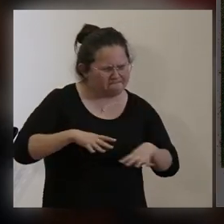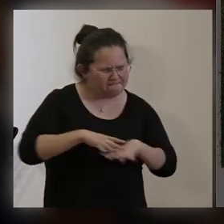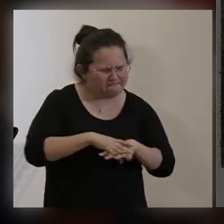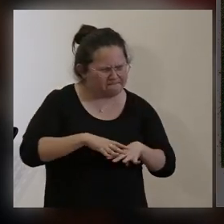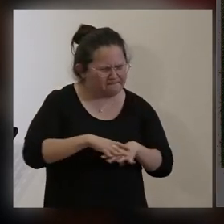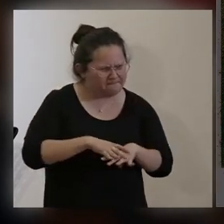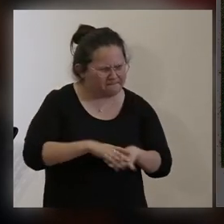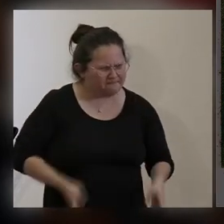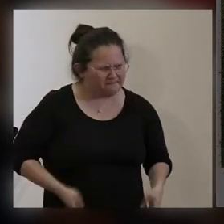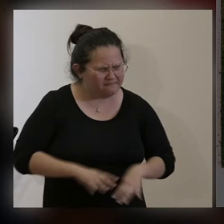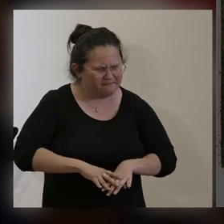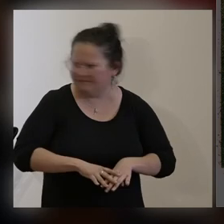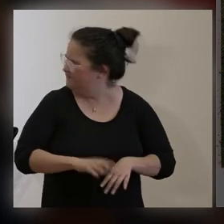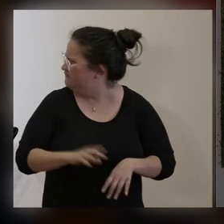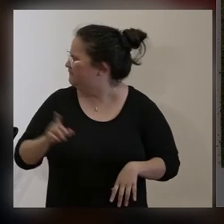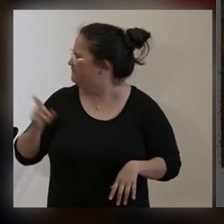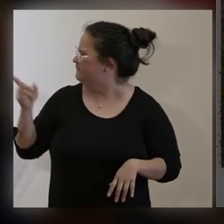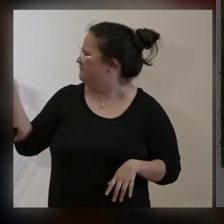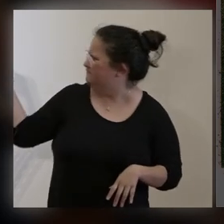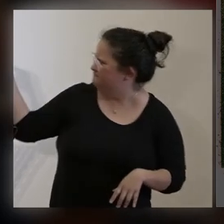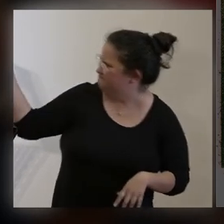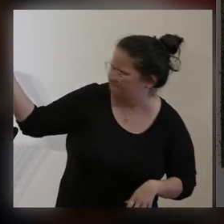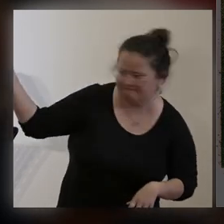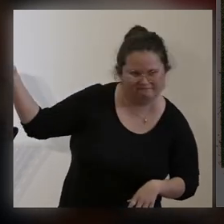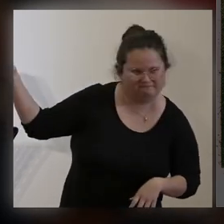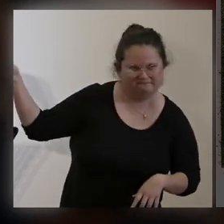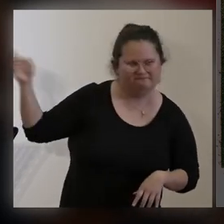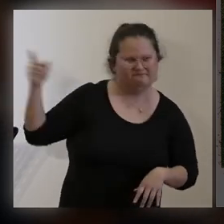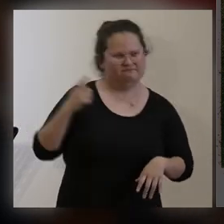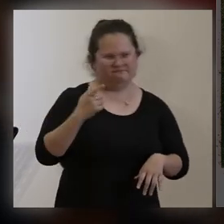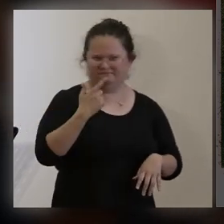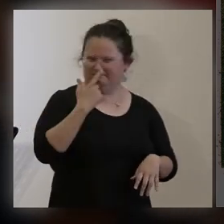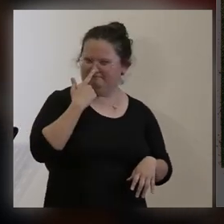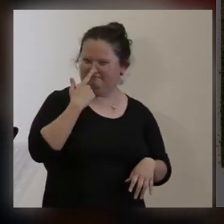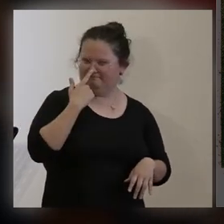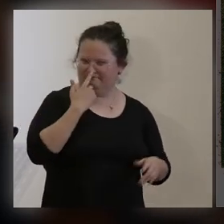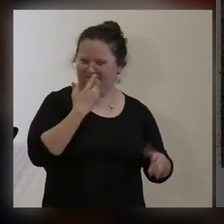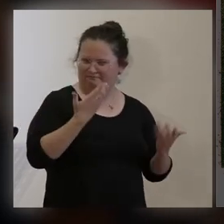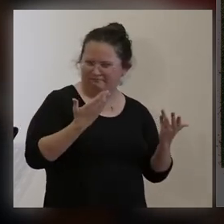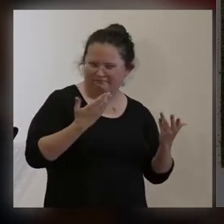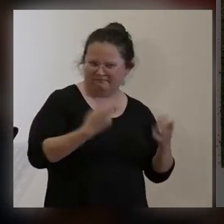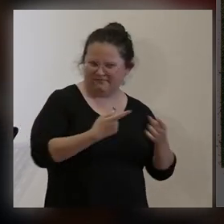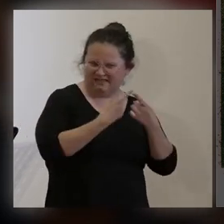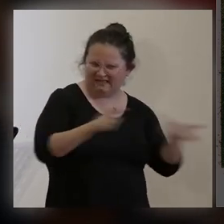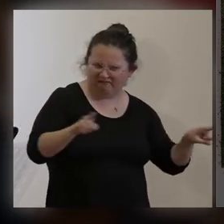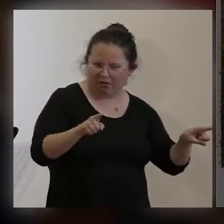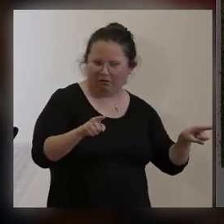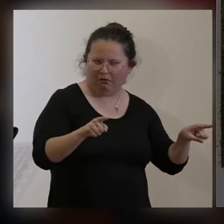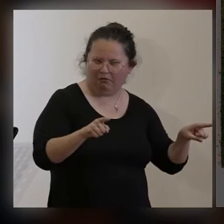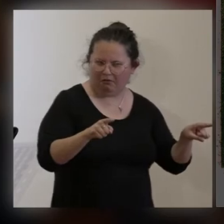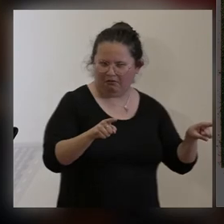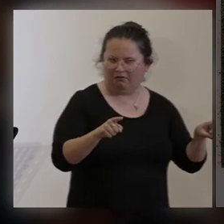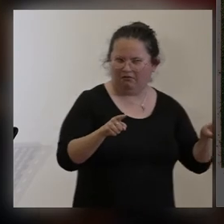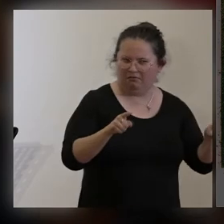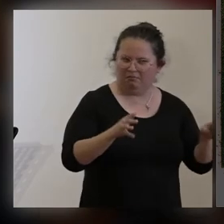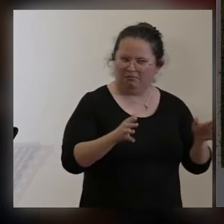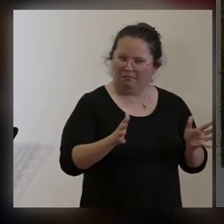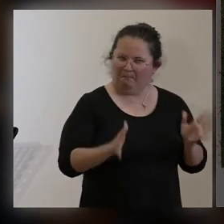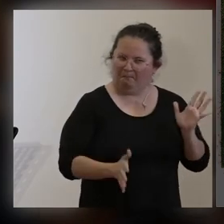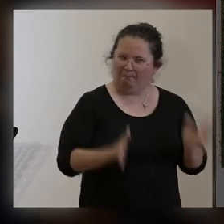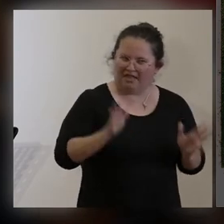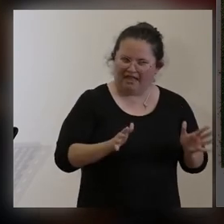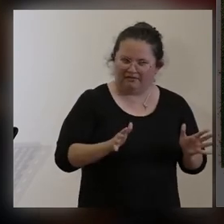pas aux autres tissus, peut-être que celui-ci a un pagne